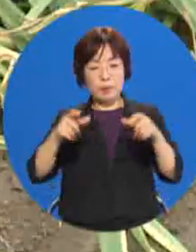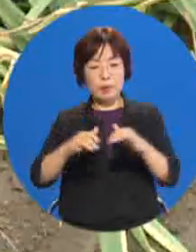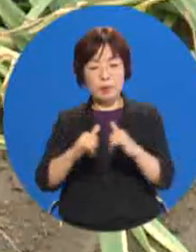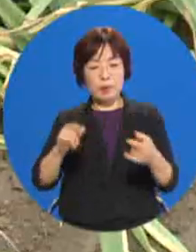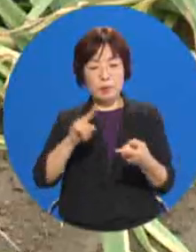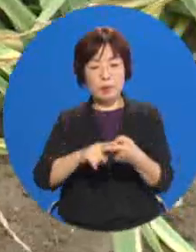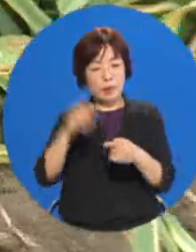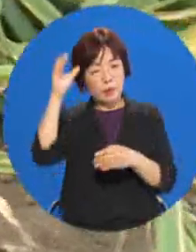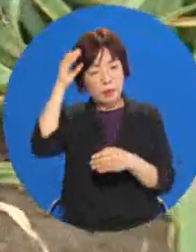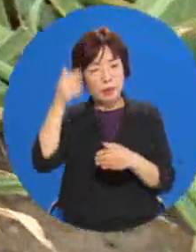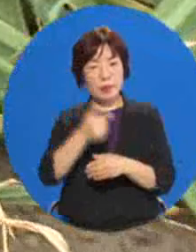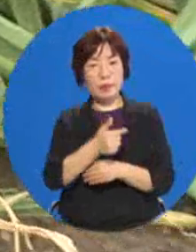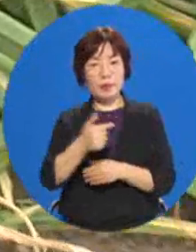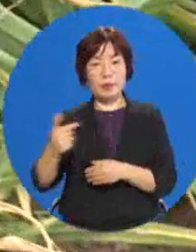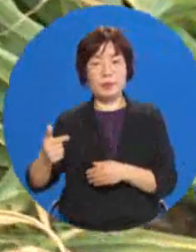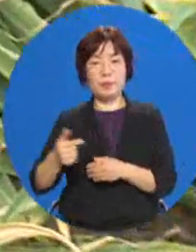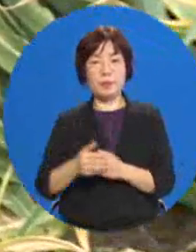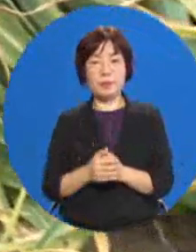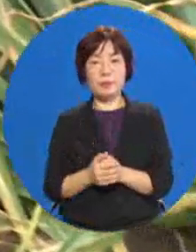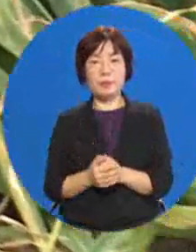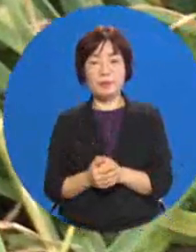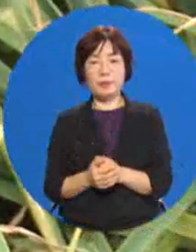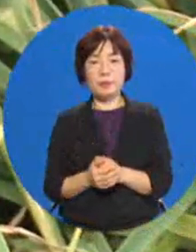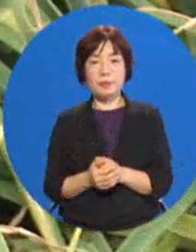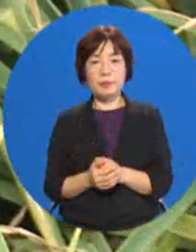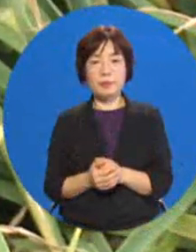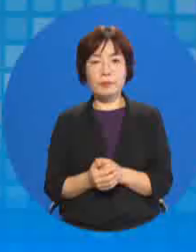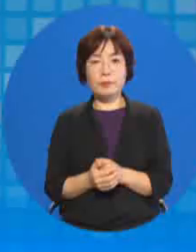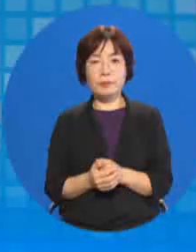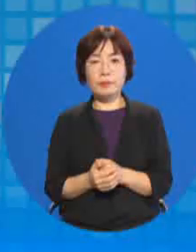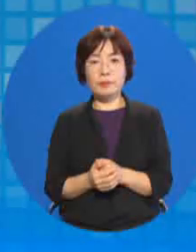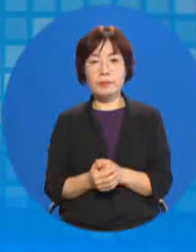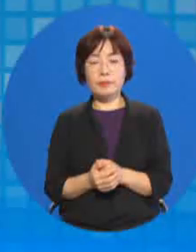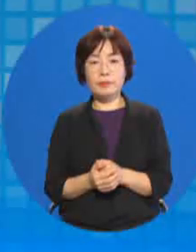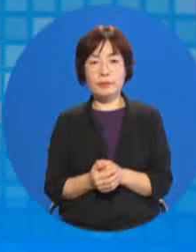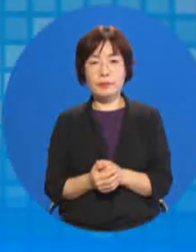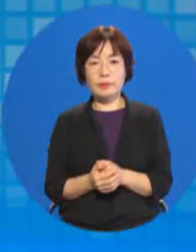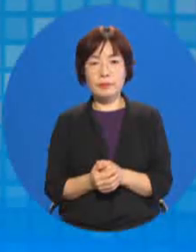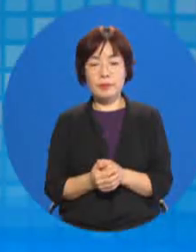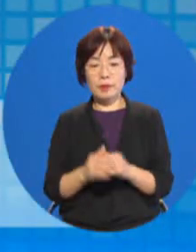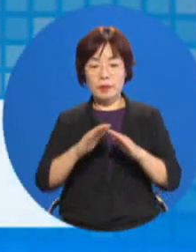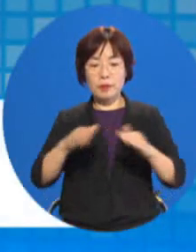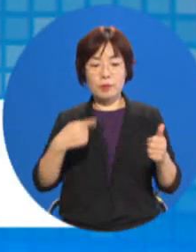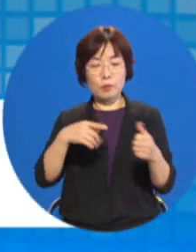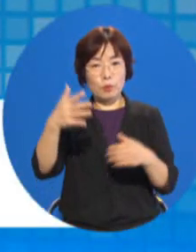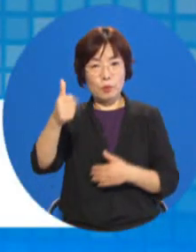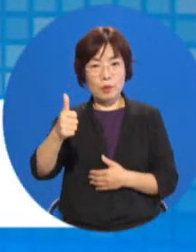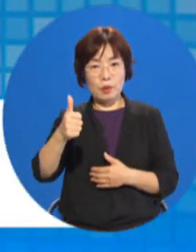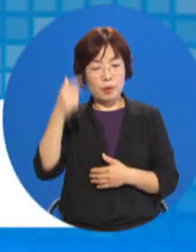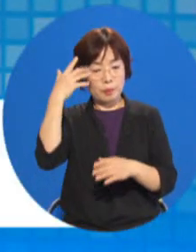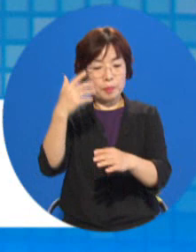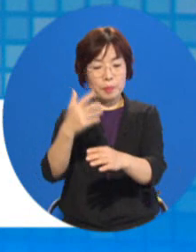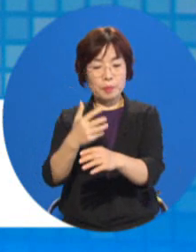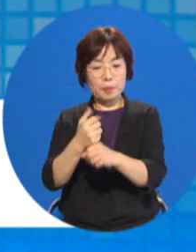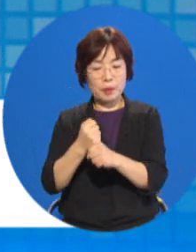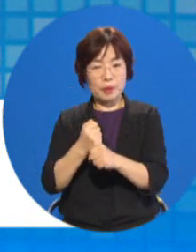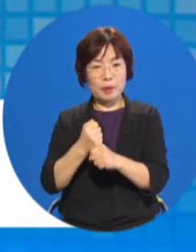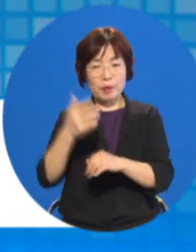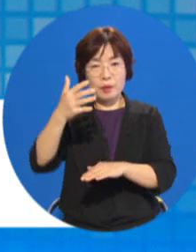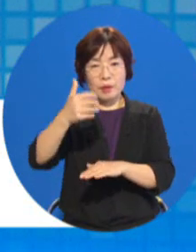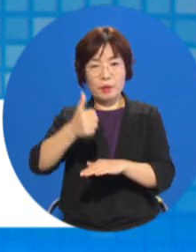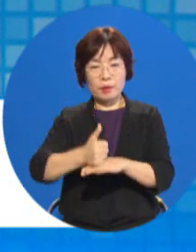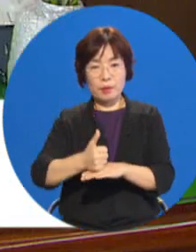클 수밖에 없습니다. MBC 뉴스 문현철입니다. 장서궁 교육감이 여론조사기관 리얼미터가 최근